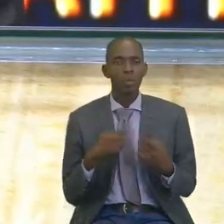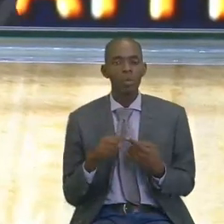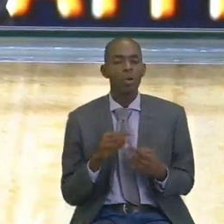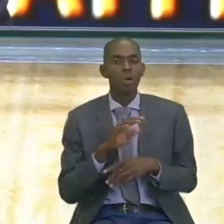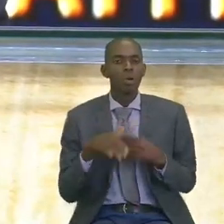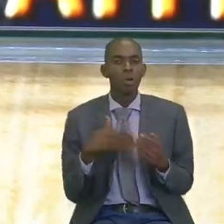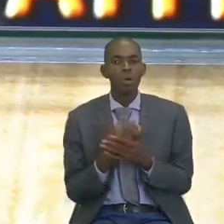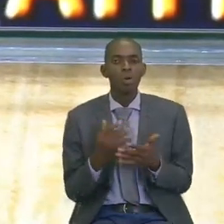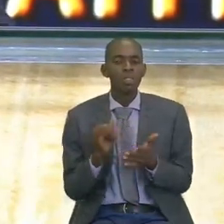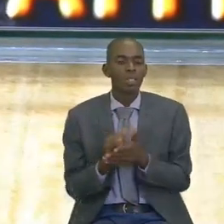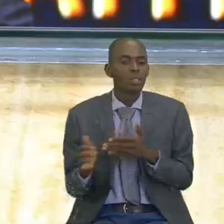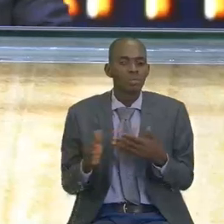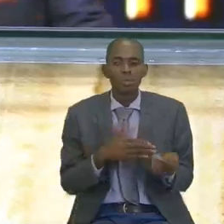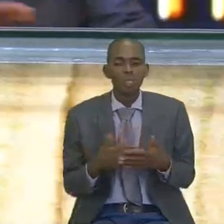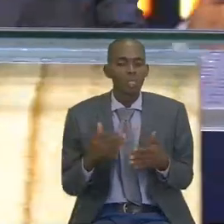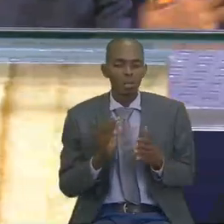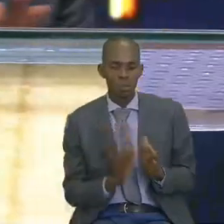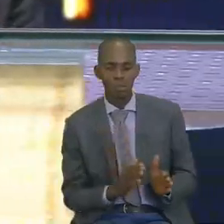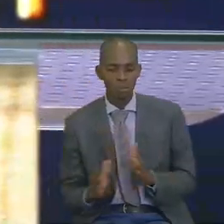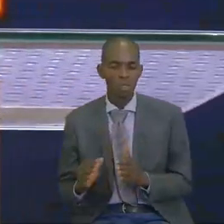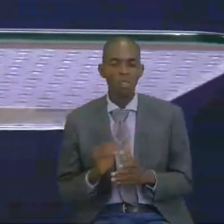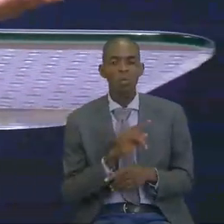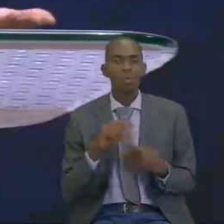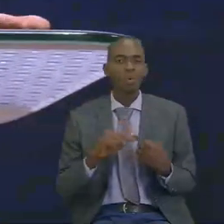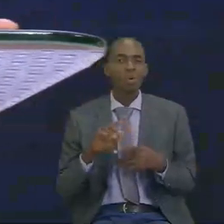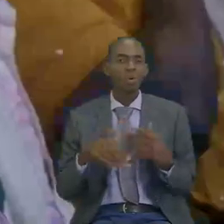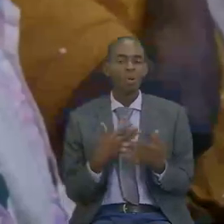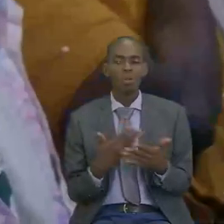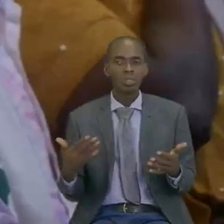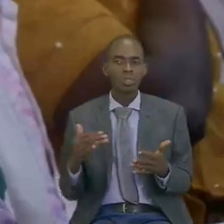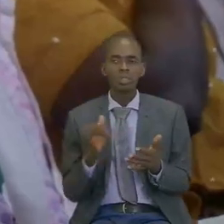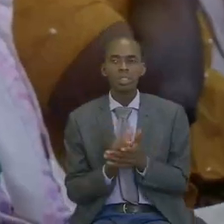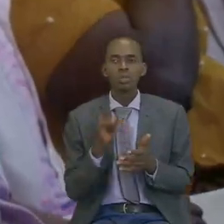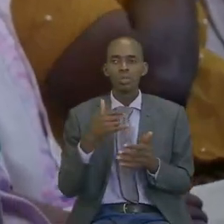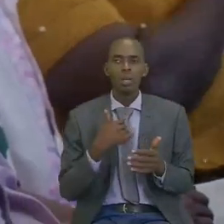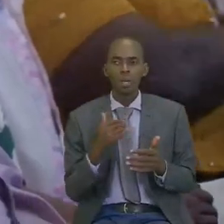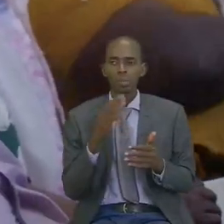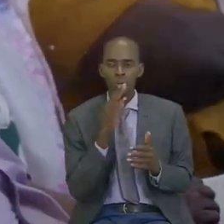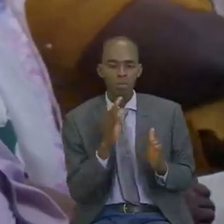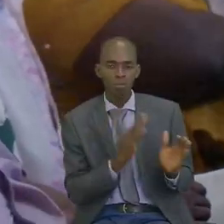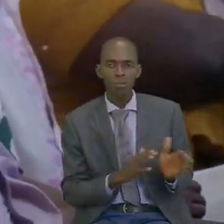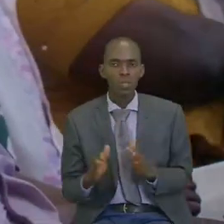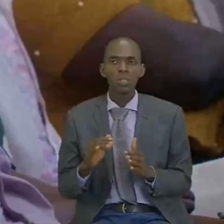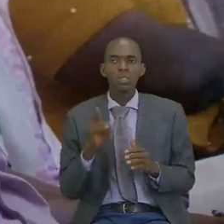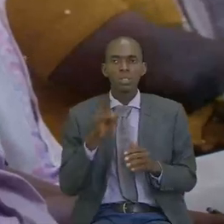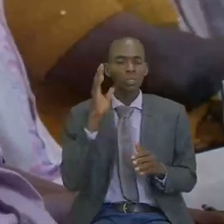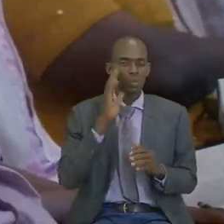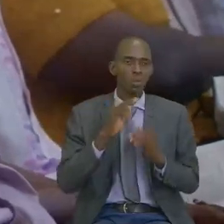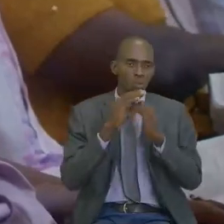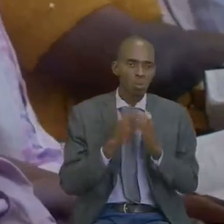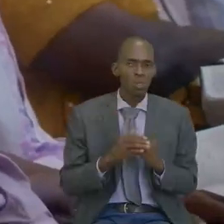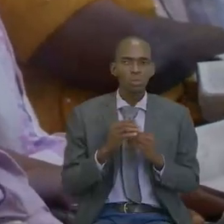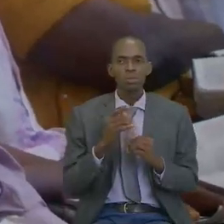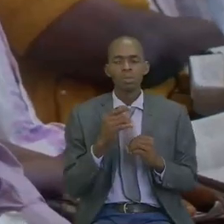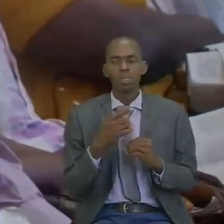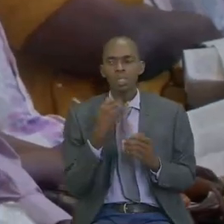Et tout ce que l'homme planifiait, tout sera anéanti. Lorsque l'homme va décider s'il va adorer Dieu ou